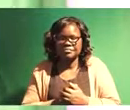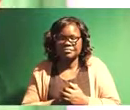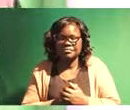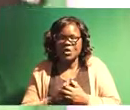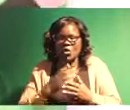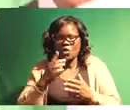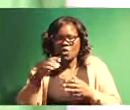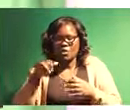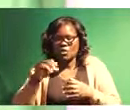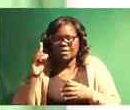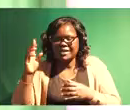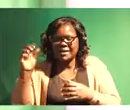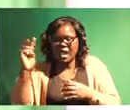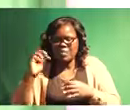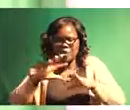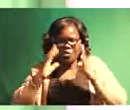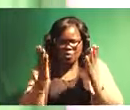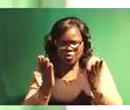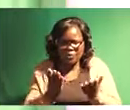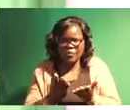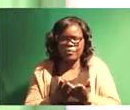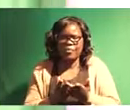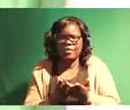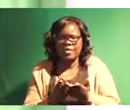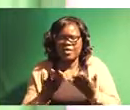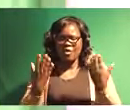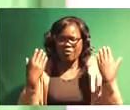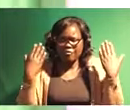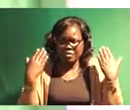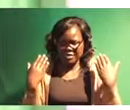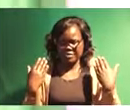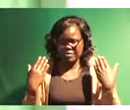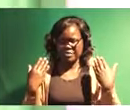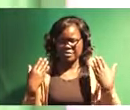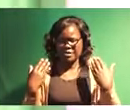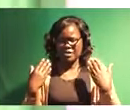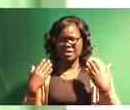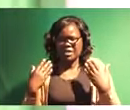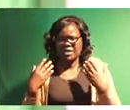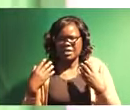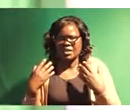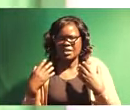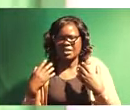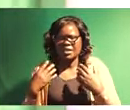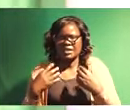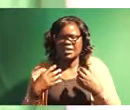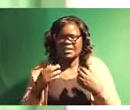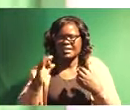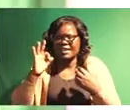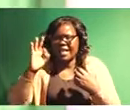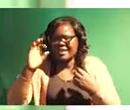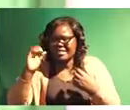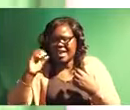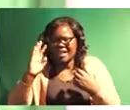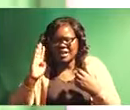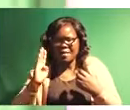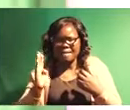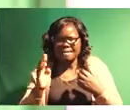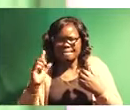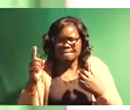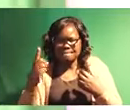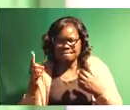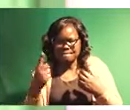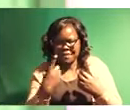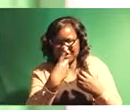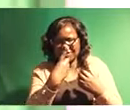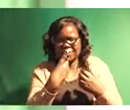Hizo dam zote za hapa Meru ni karibu shilingi bilioni 30. Na iko katika mipango